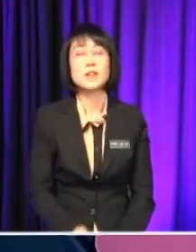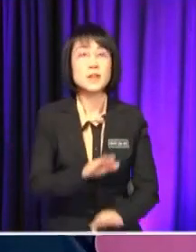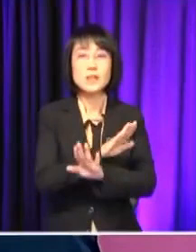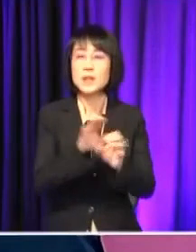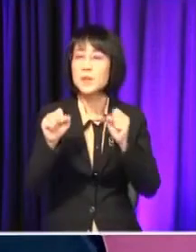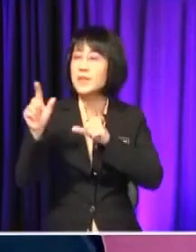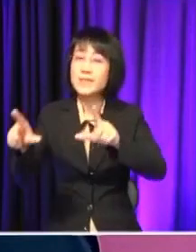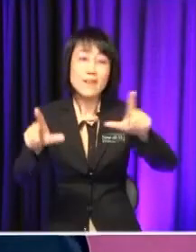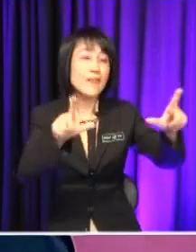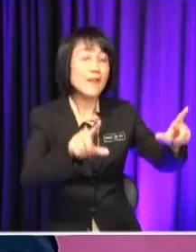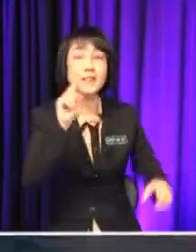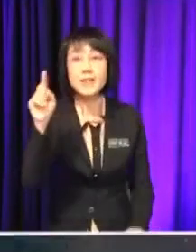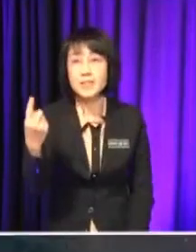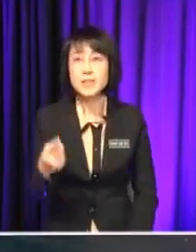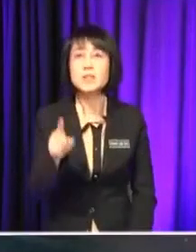mana